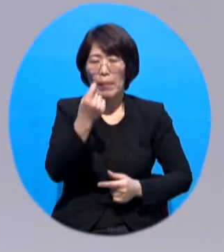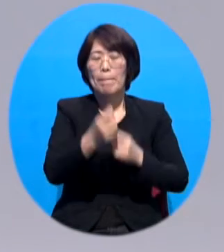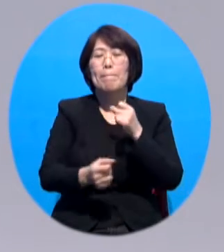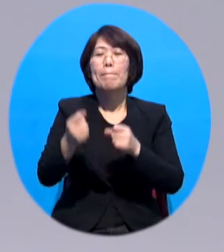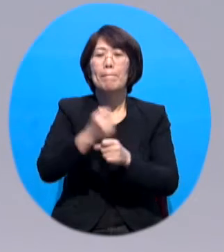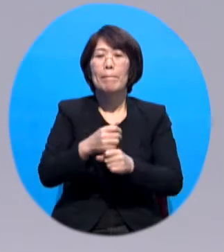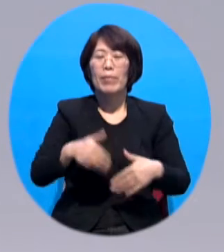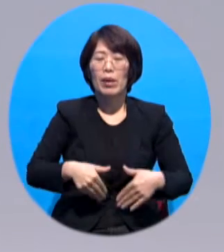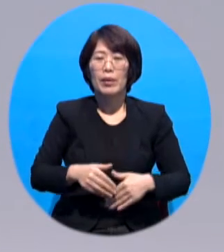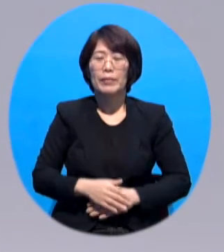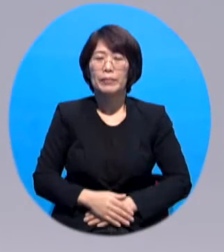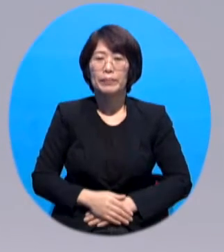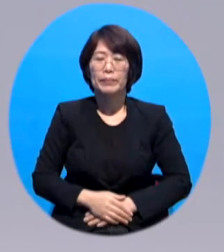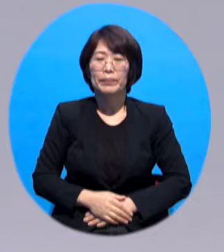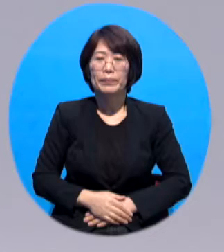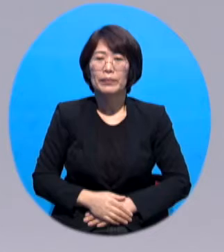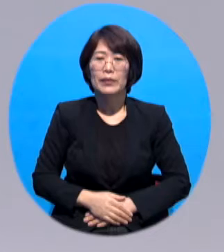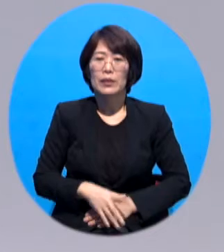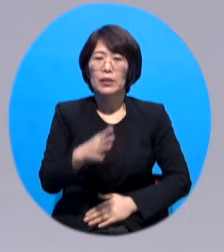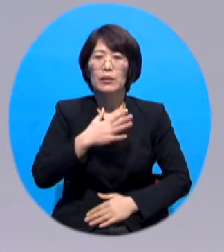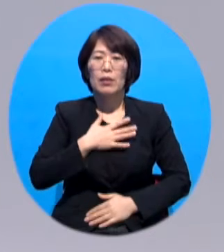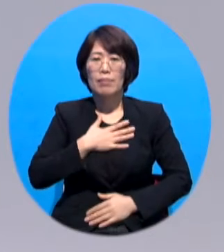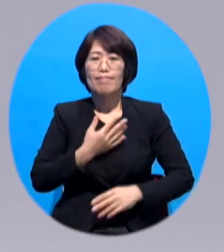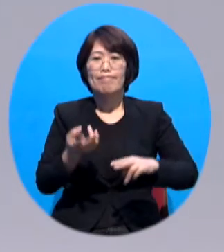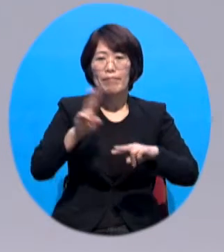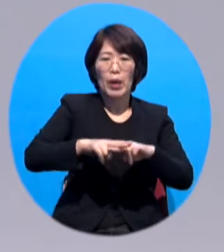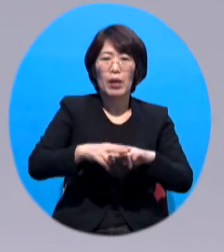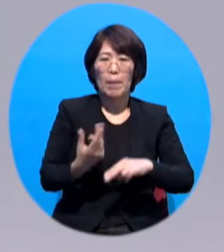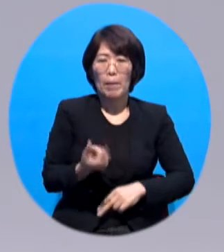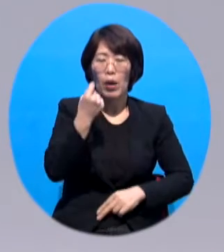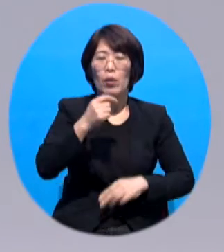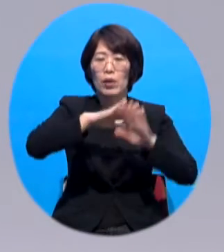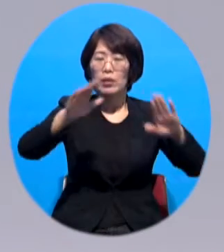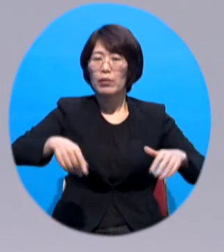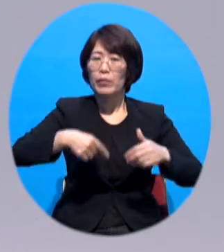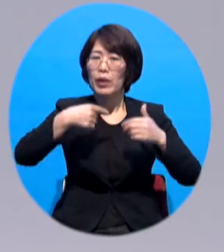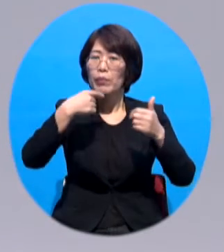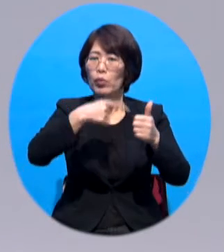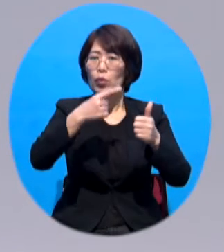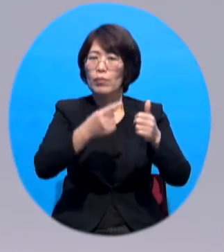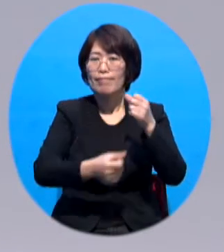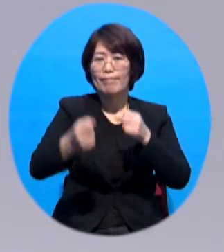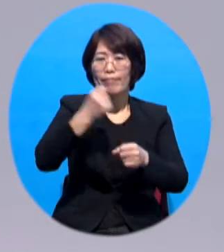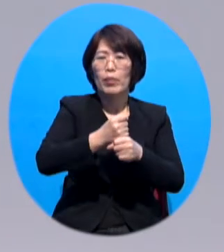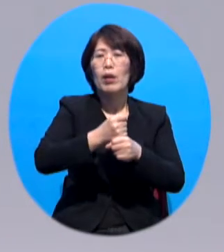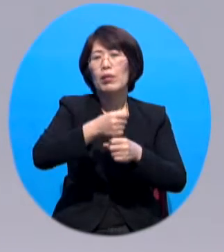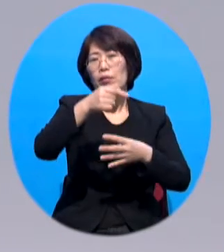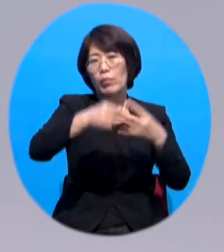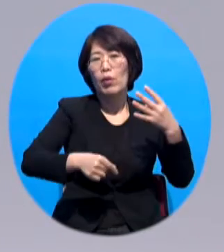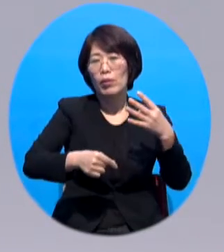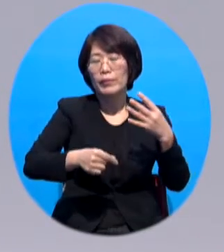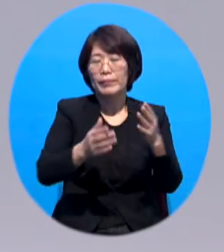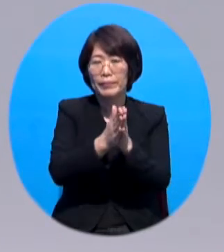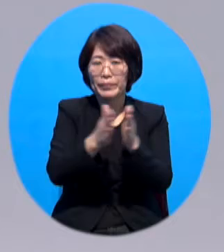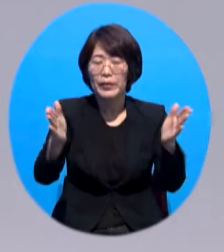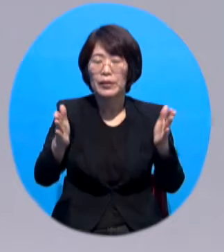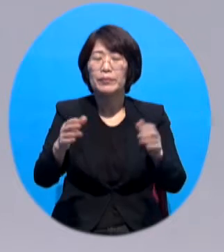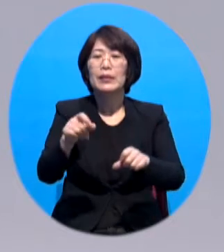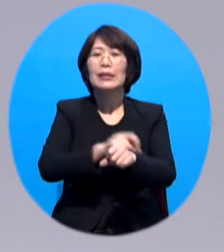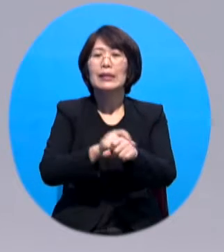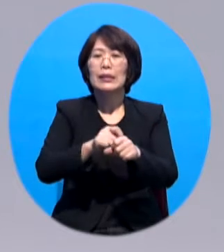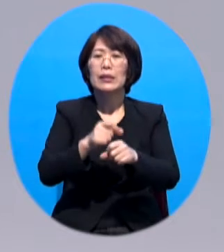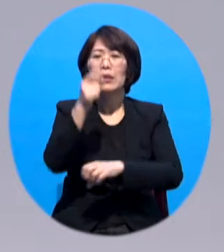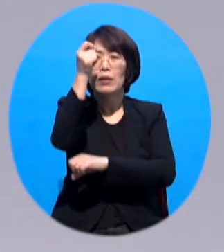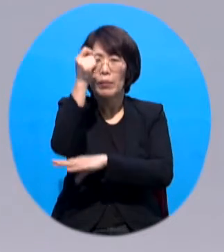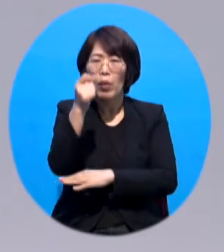됩니다 그래서 당선되면 곧바로 전남 교육 회복 정화 포 직 그를 가동 하도록 하겠습니다 특히 기